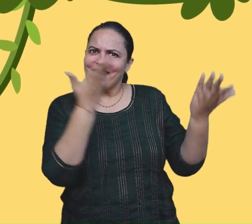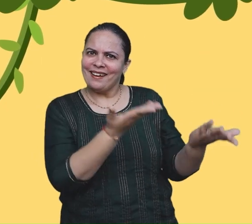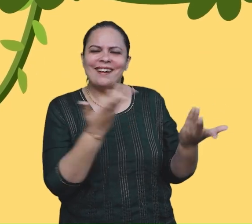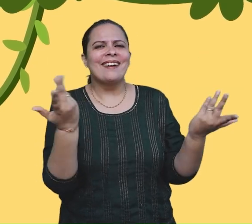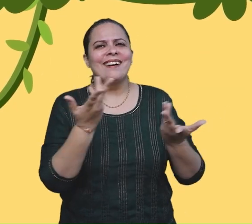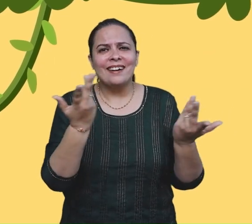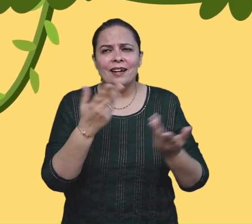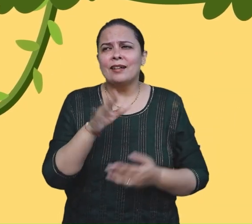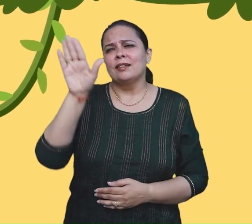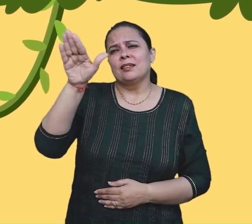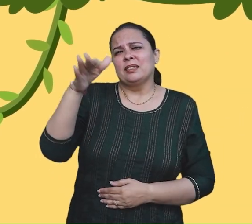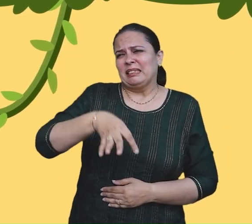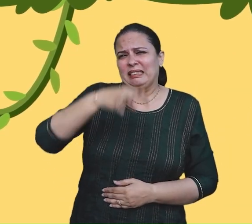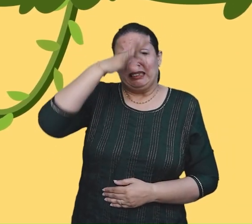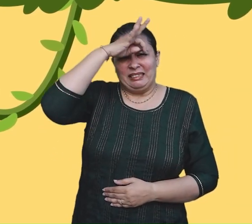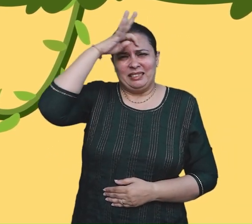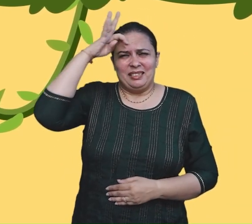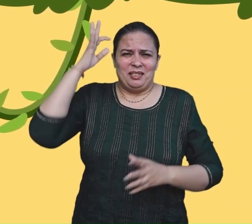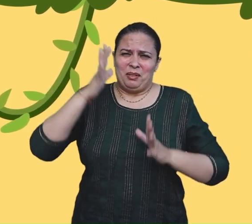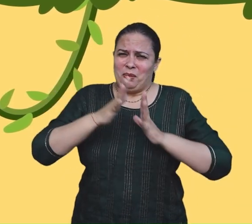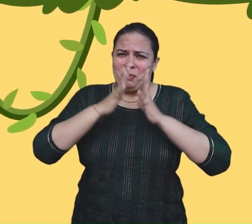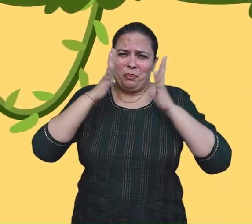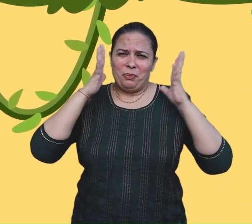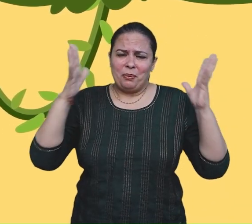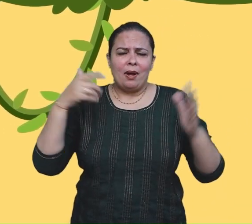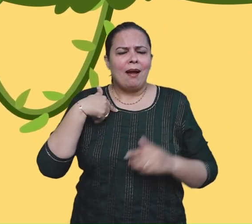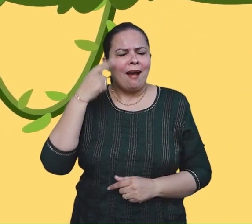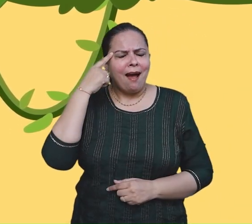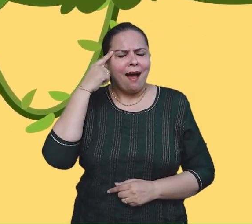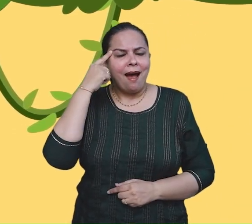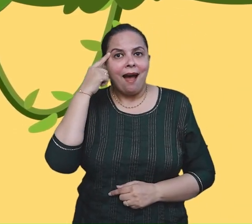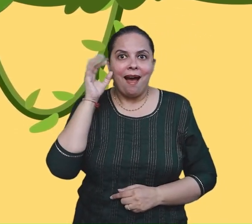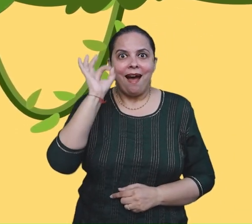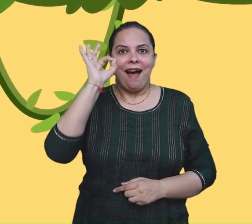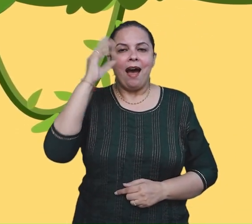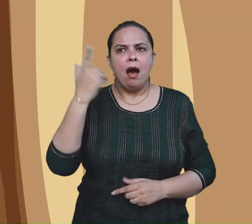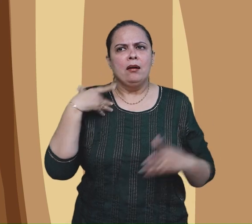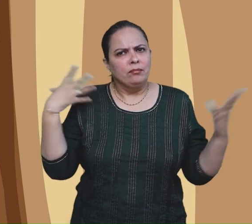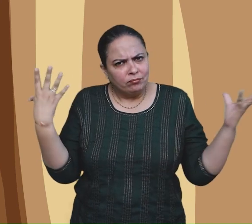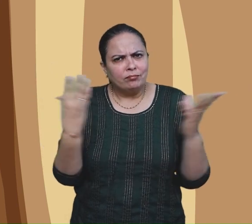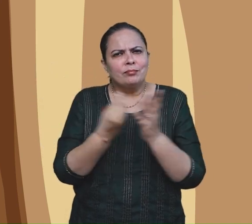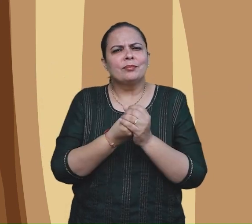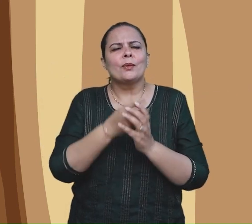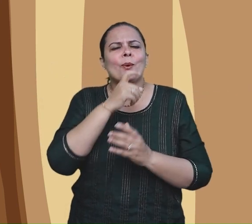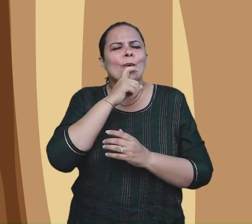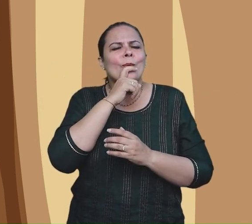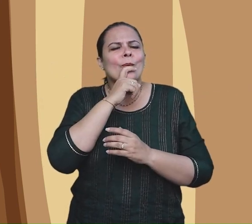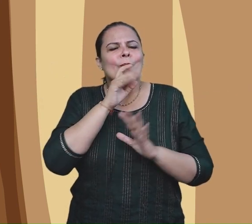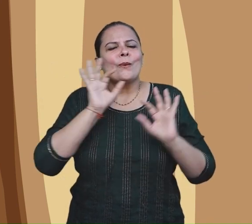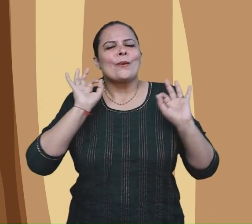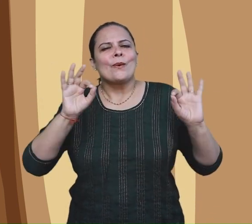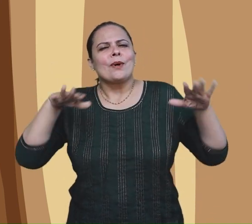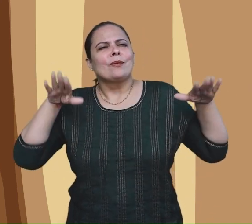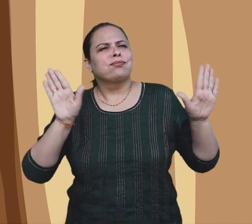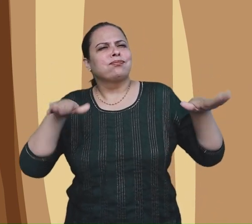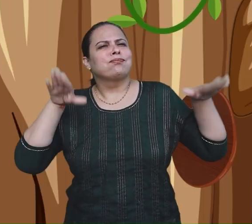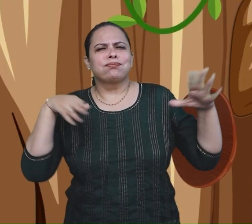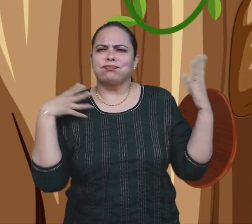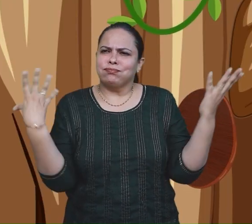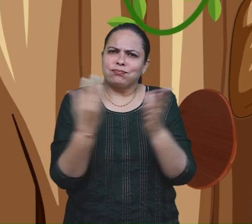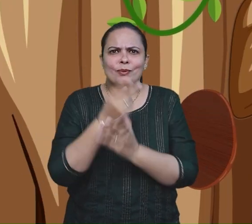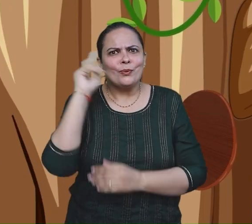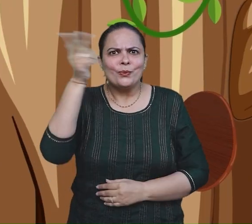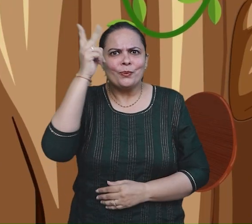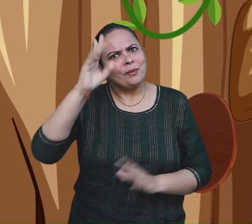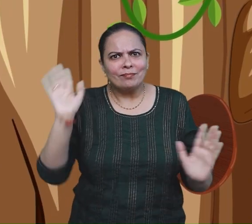माँ इतनी गर्मी है, क्यों ना हम किसी ठंडी जगह पर घूमने जाए, किसी ठंडी सी जगह पर।